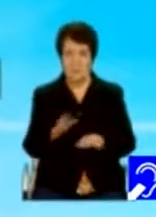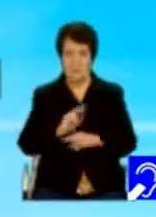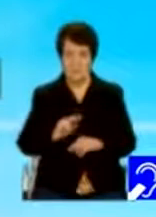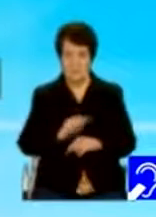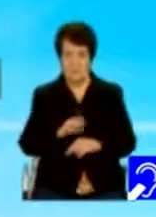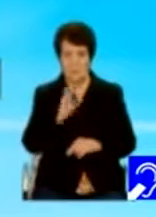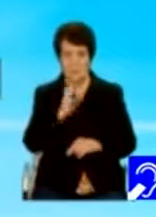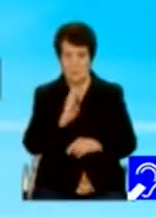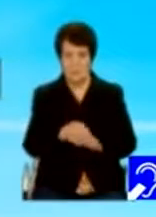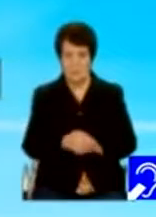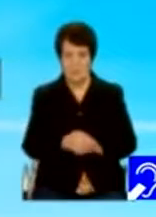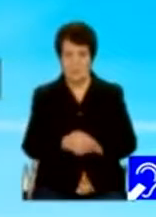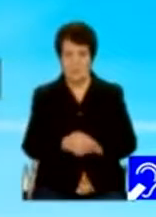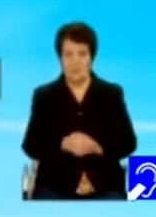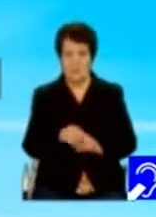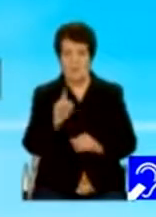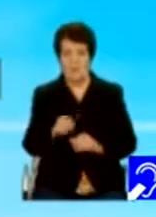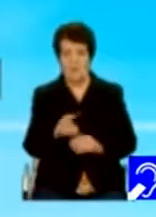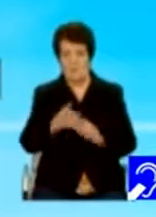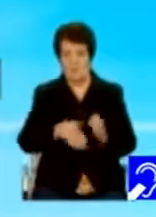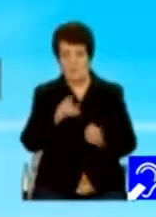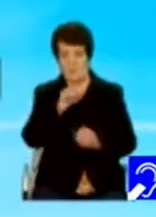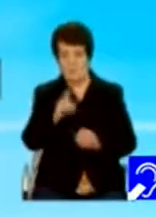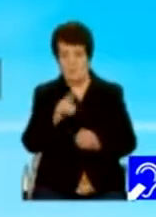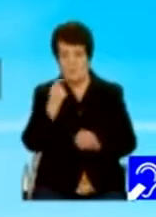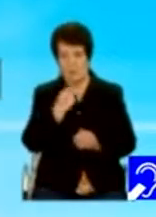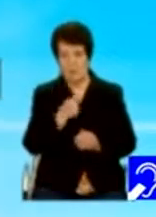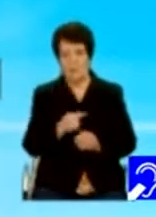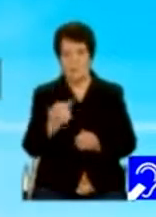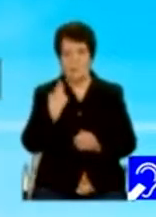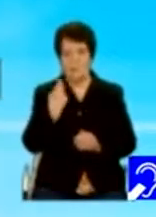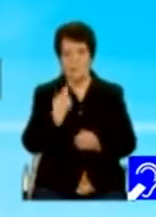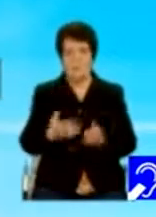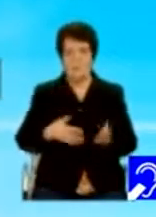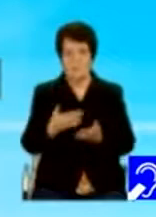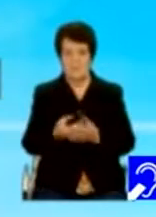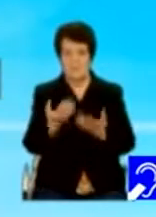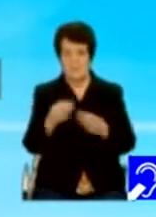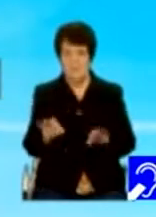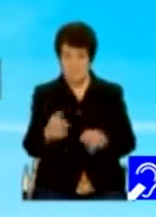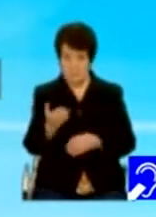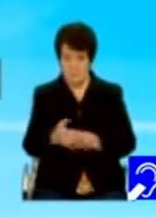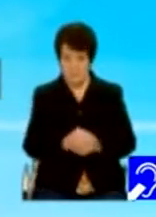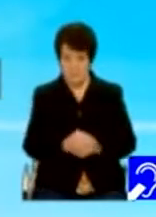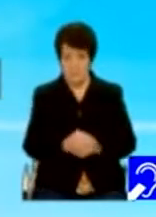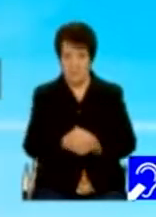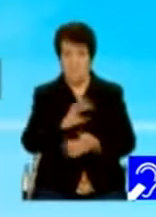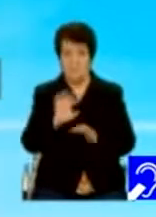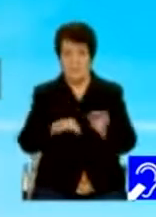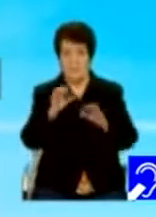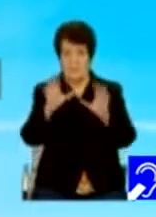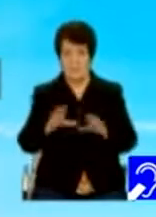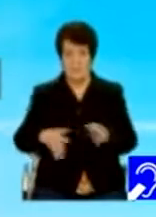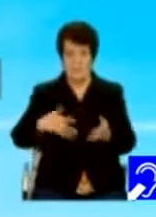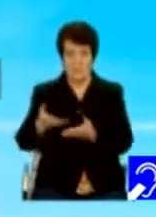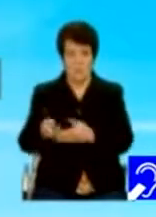plătește un salariu. Deci, logic, la sfârșit de an plătește impozit pe venit. Corect. Noi îi dăm posibilitate, pentru un proiect de lege, ca să nu